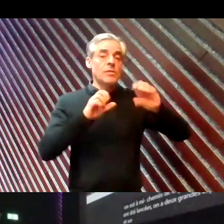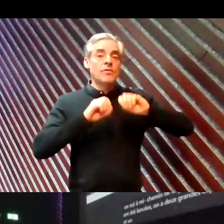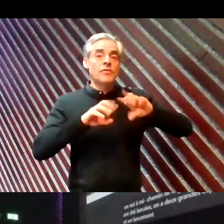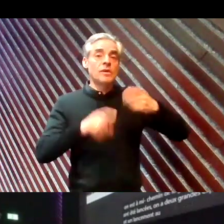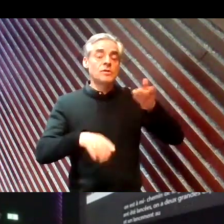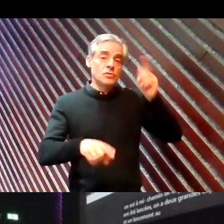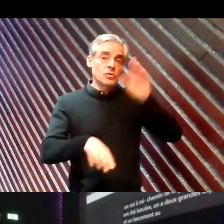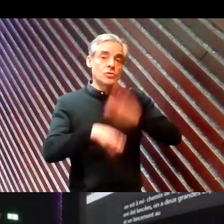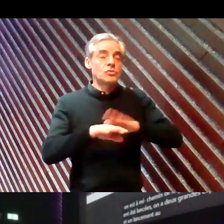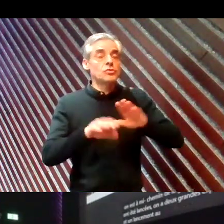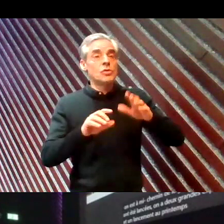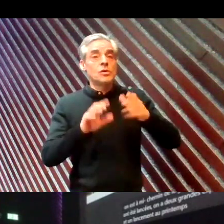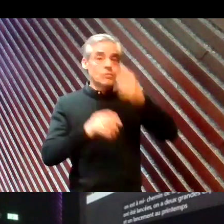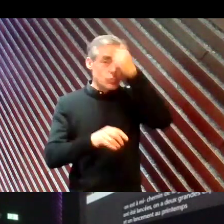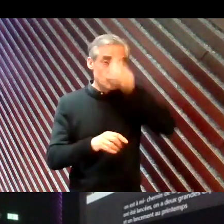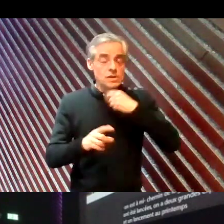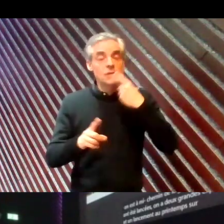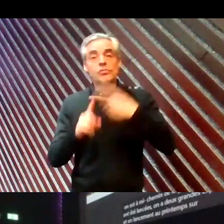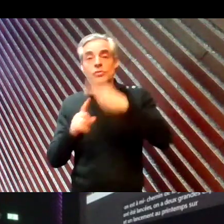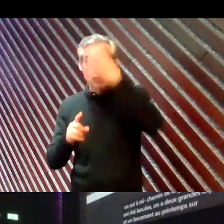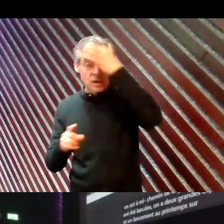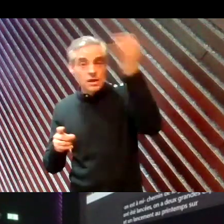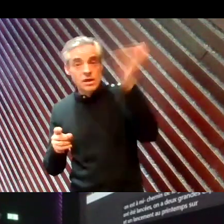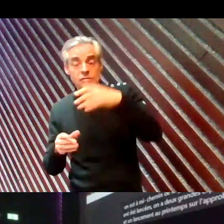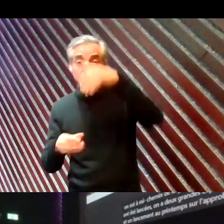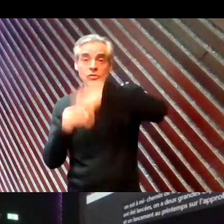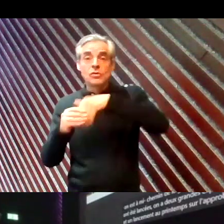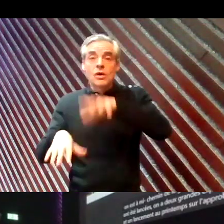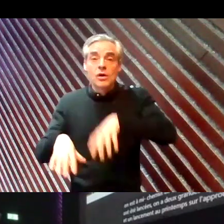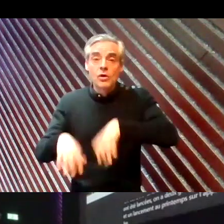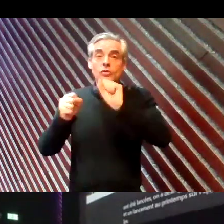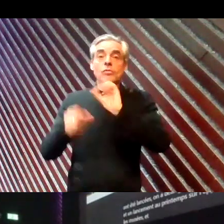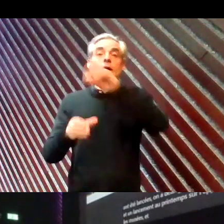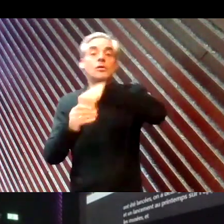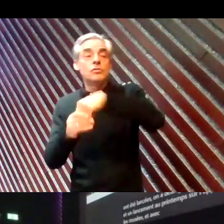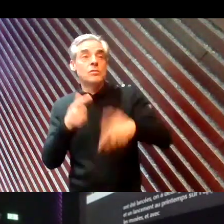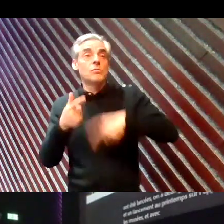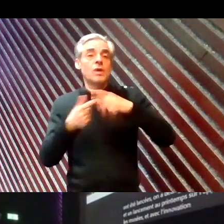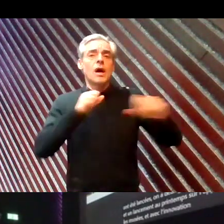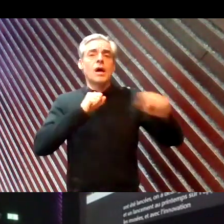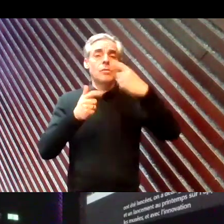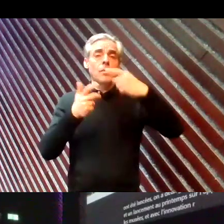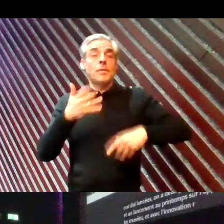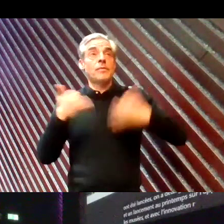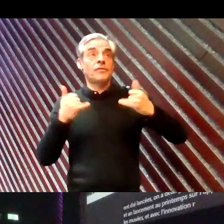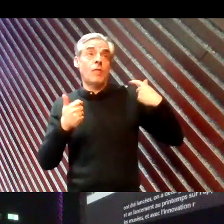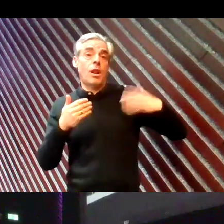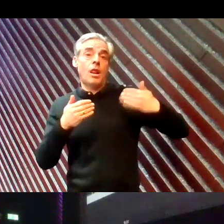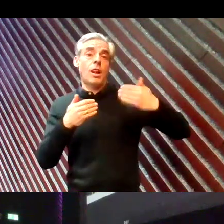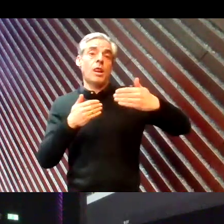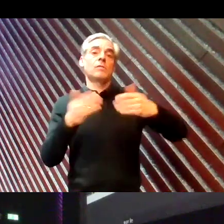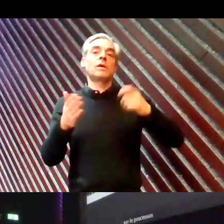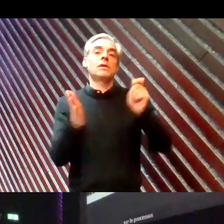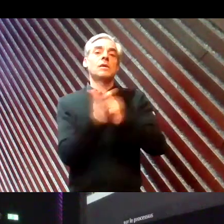musées et avec l'innovation sur les processus de recrutement inclusifs. Et on a encore tout un tas d'actions qui vont arriver d